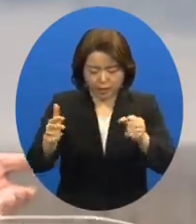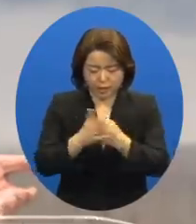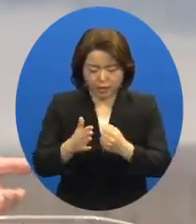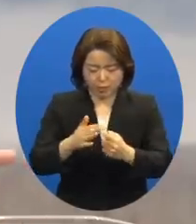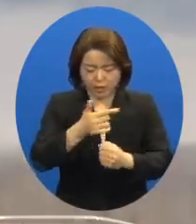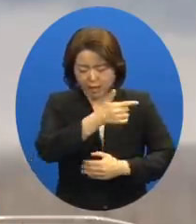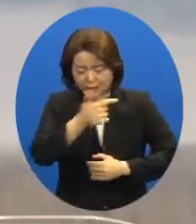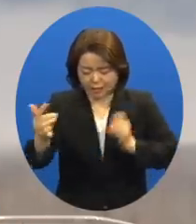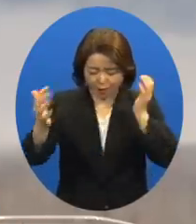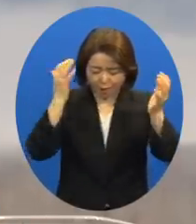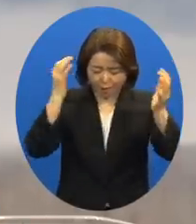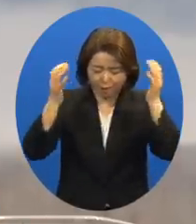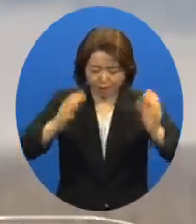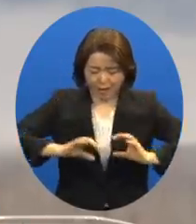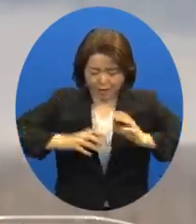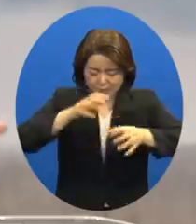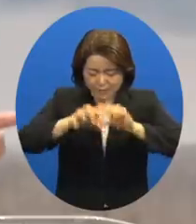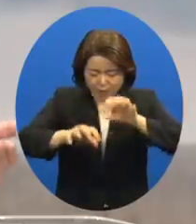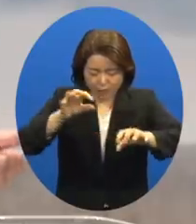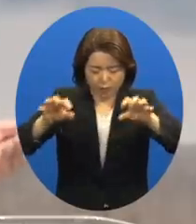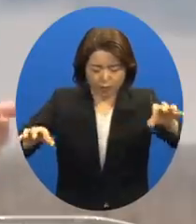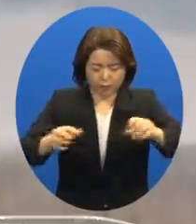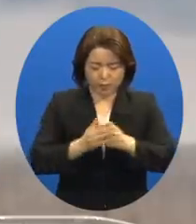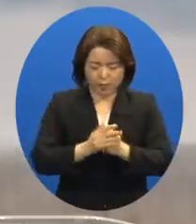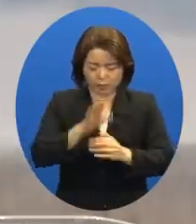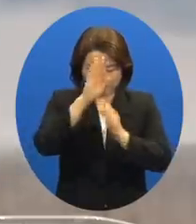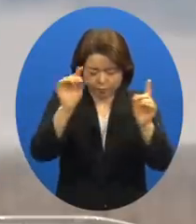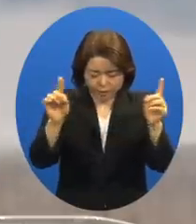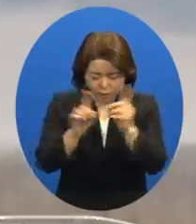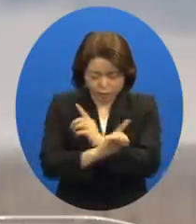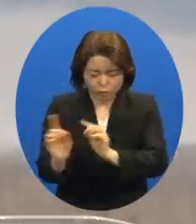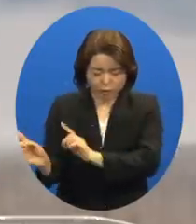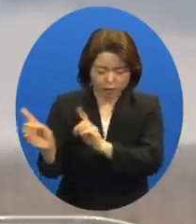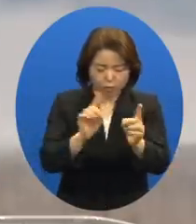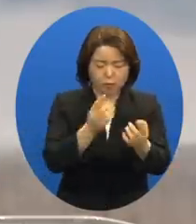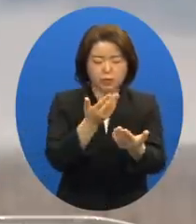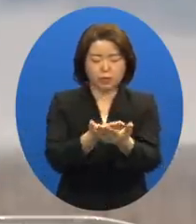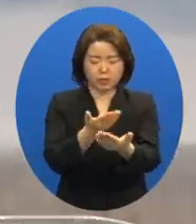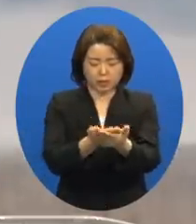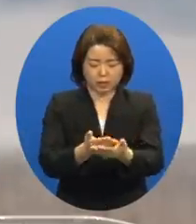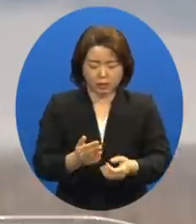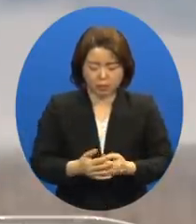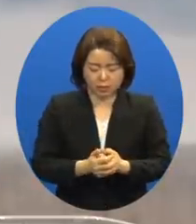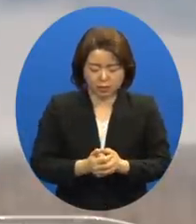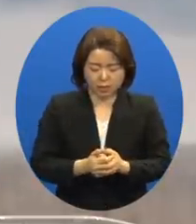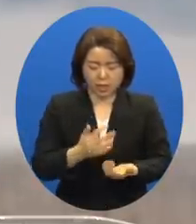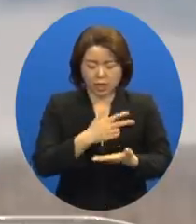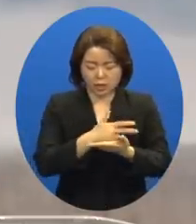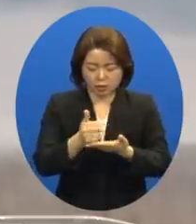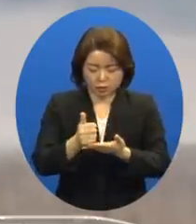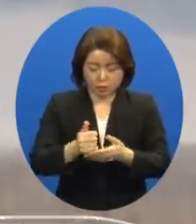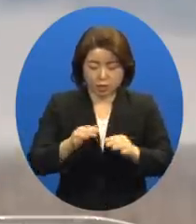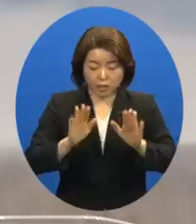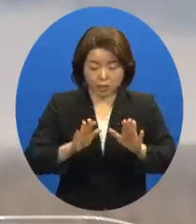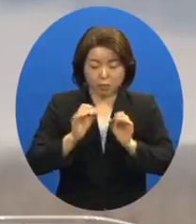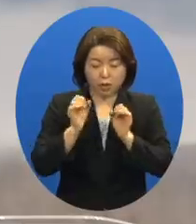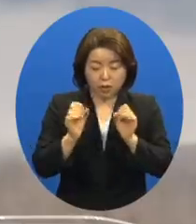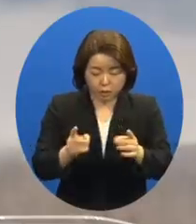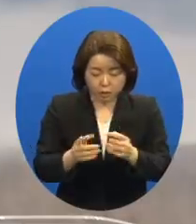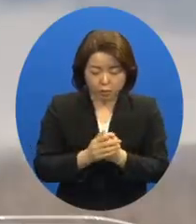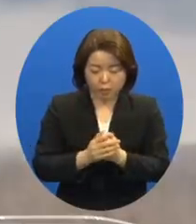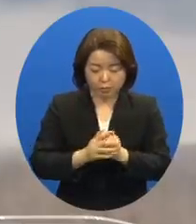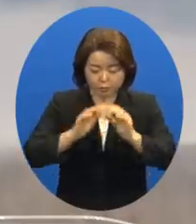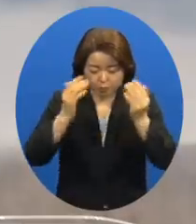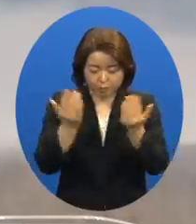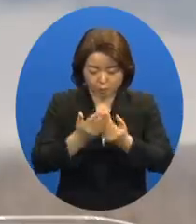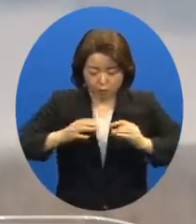대혼란에 빠져있는 세계 열방에 치유와 회복을 주소서. 주님, 이번 기회에 전 세계